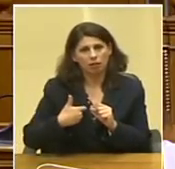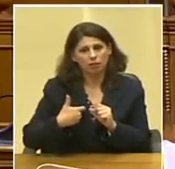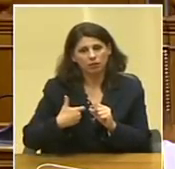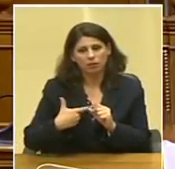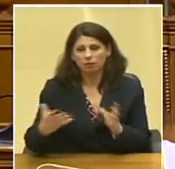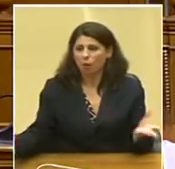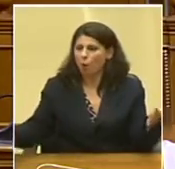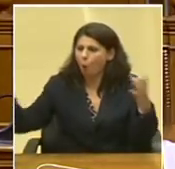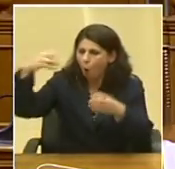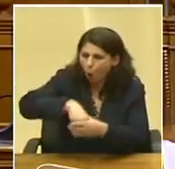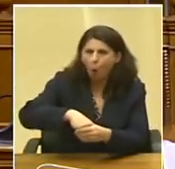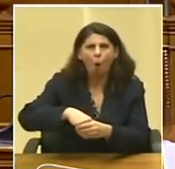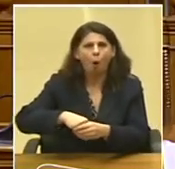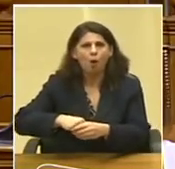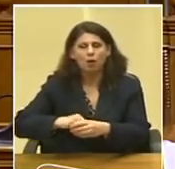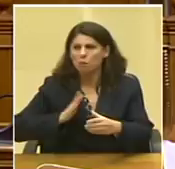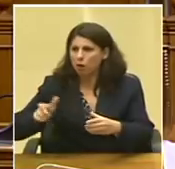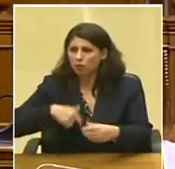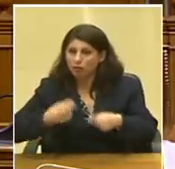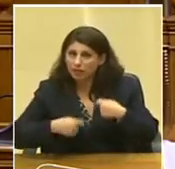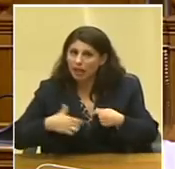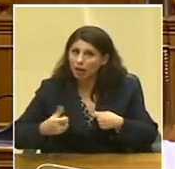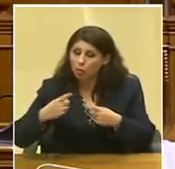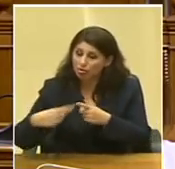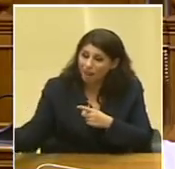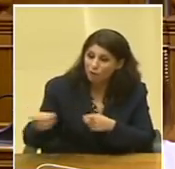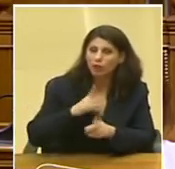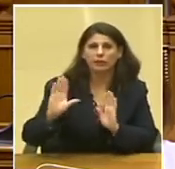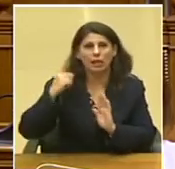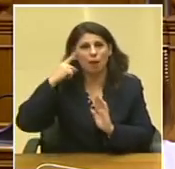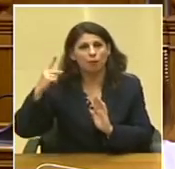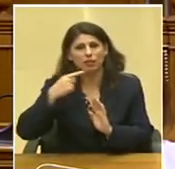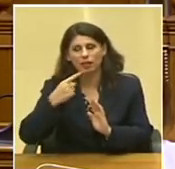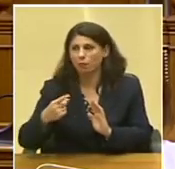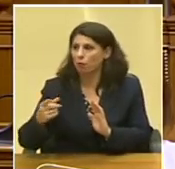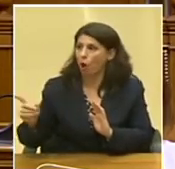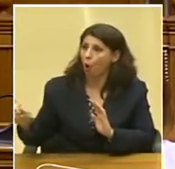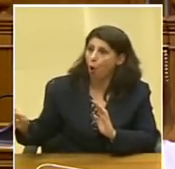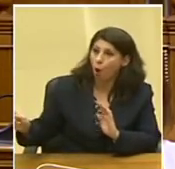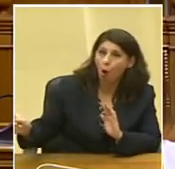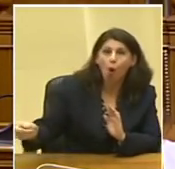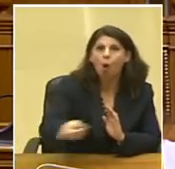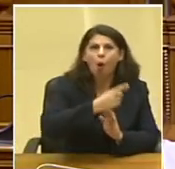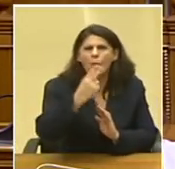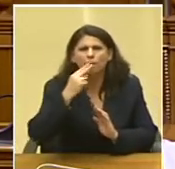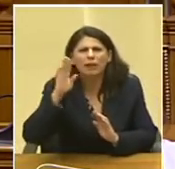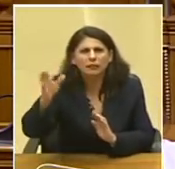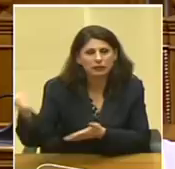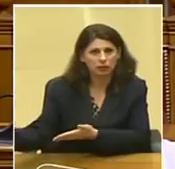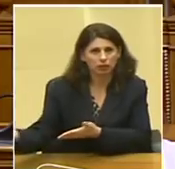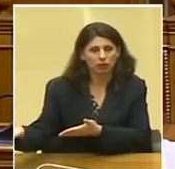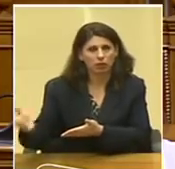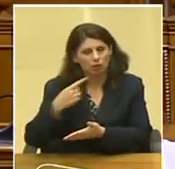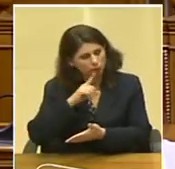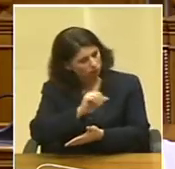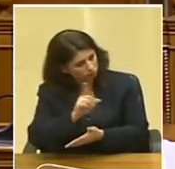τζουβαλιάσαμε τους πολίτες που διαμαρτυρήθηκαν ή έχουν διαφορετική άποψη και να τους πούμε ότι είναι φασίστες ή να